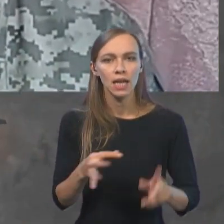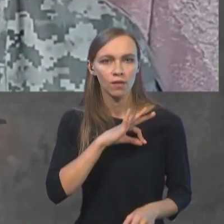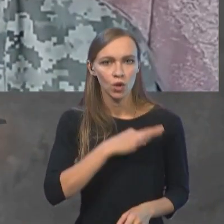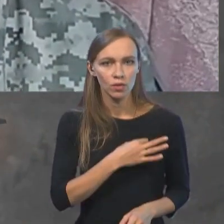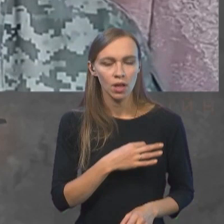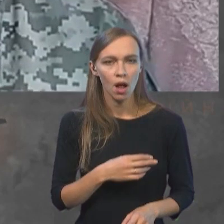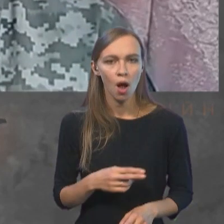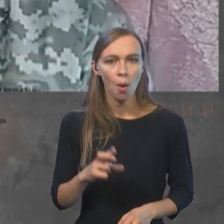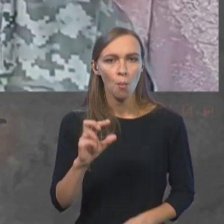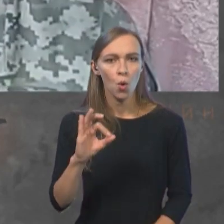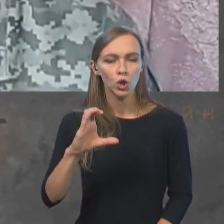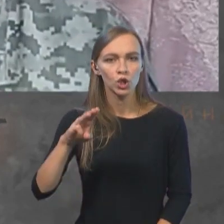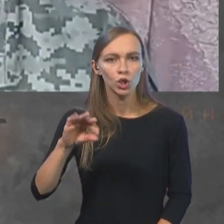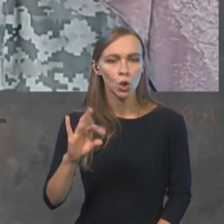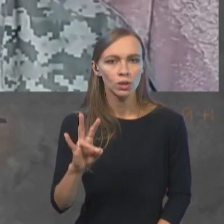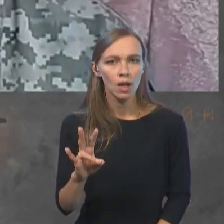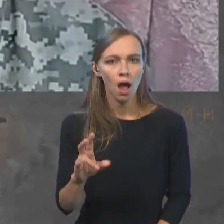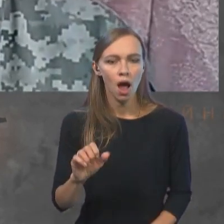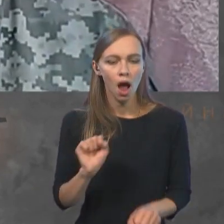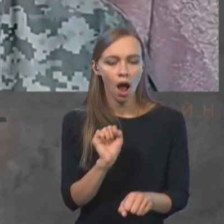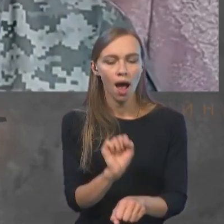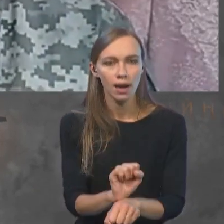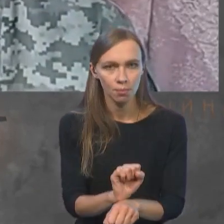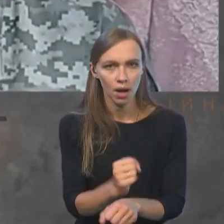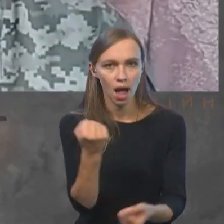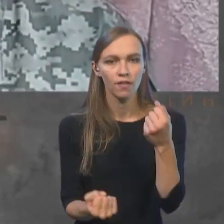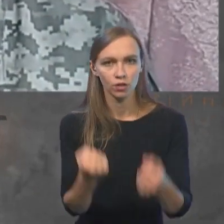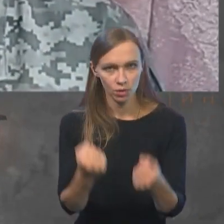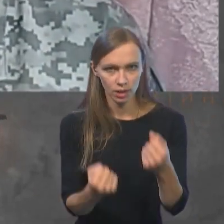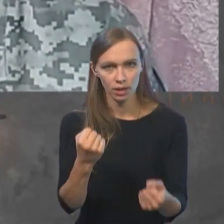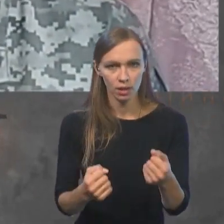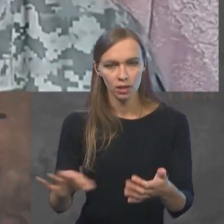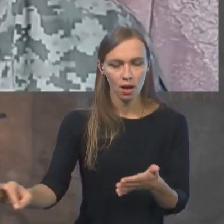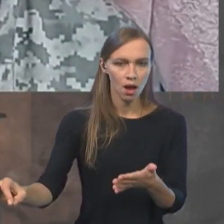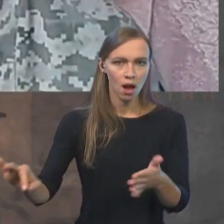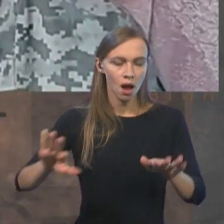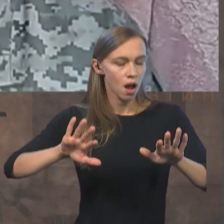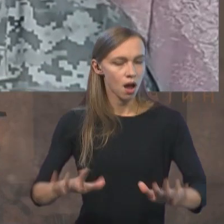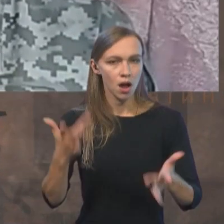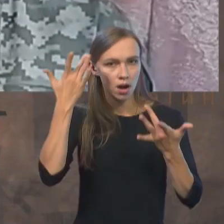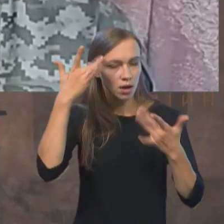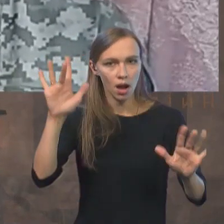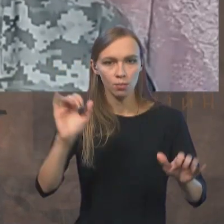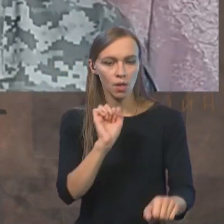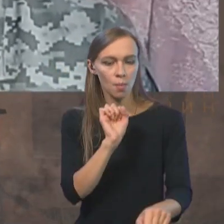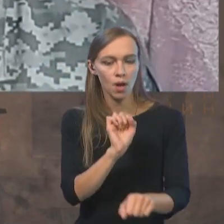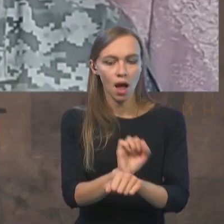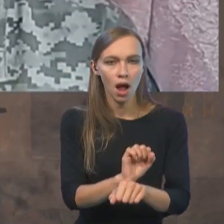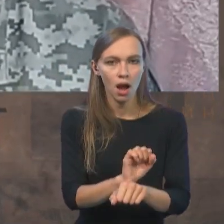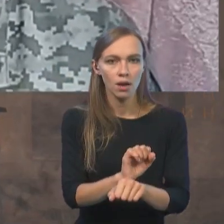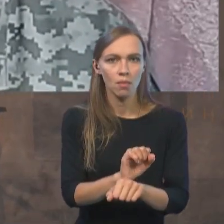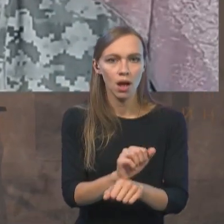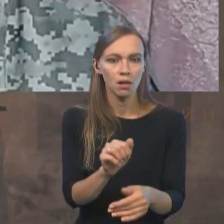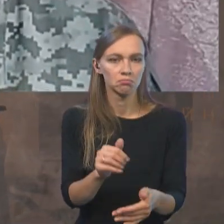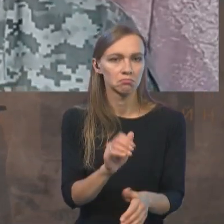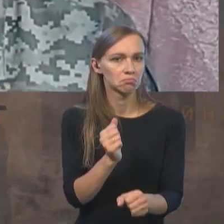бостонські гальма, їде автомобілі, тут раптом у них гальма відказують. Можливо, Путін і в такий спосіб буде прийнятий. Я десь,